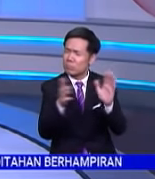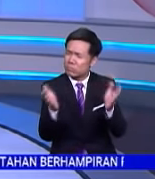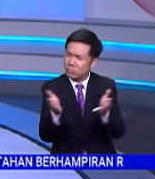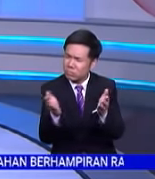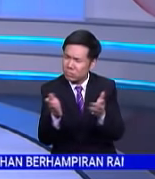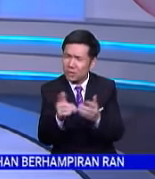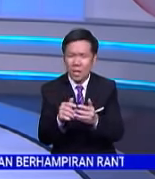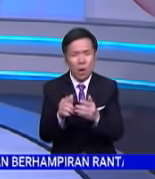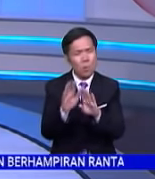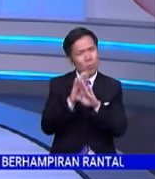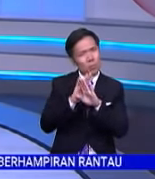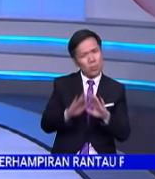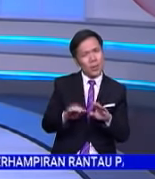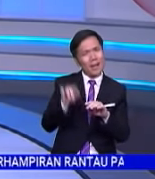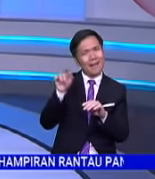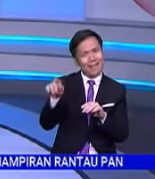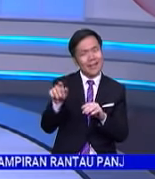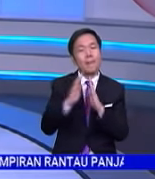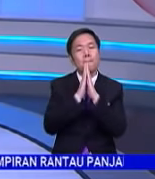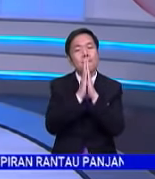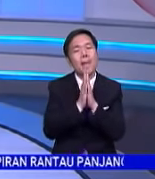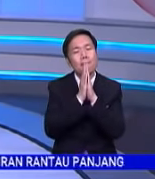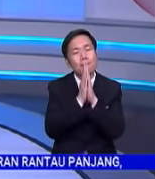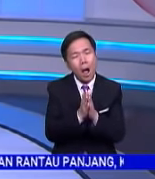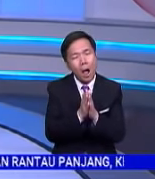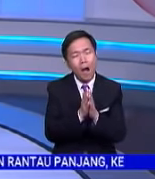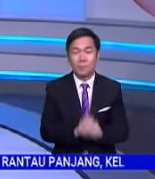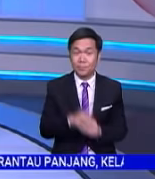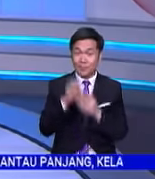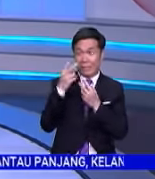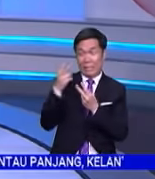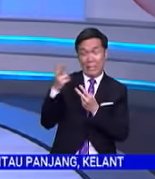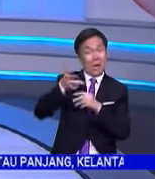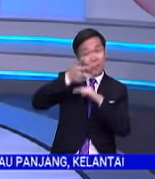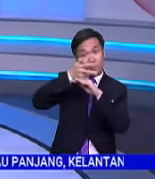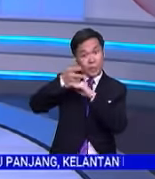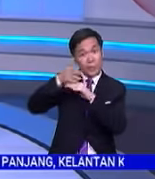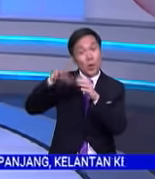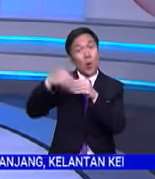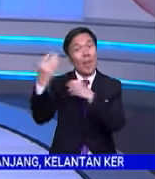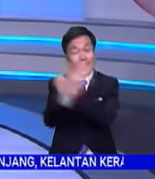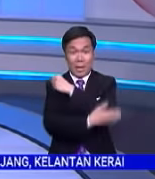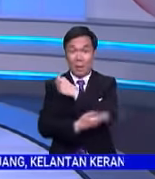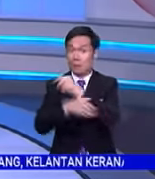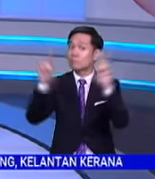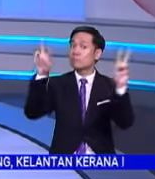dan kestabilan dikembalikan di Myanmar. Berikut paparan perkembangan berita luar negara.